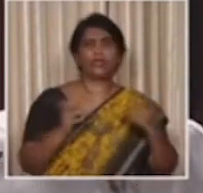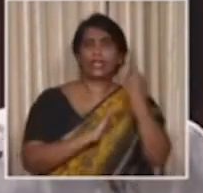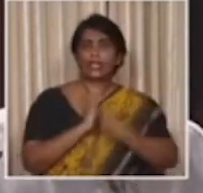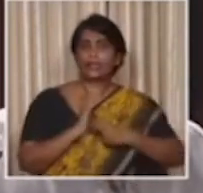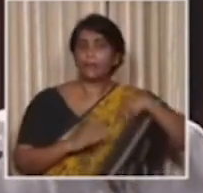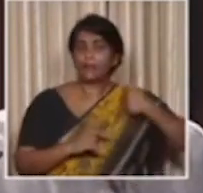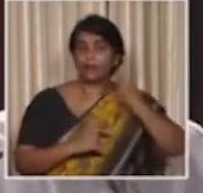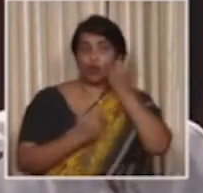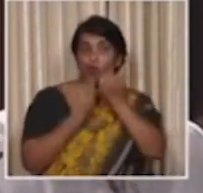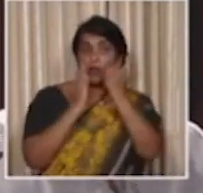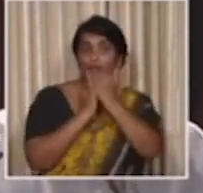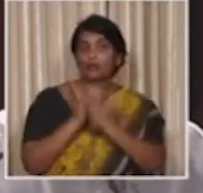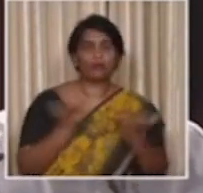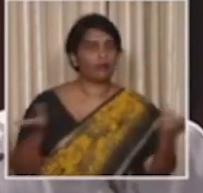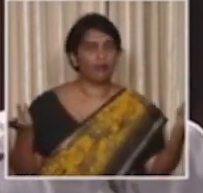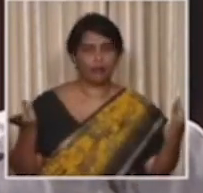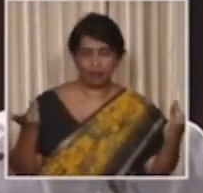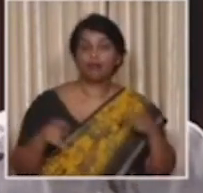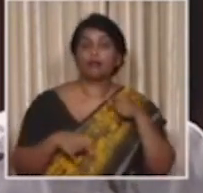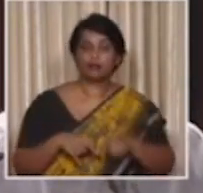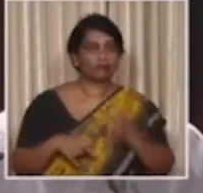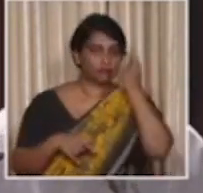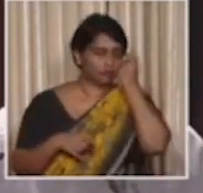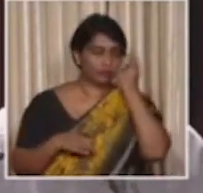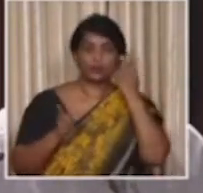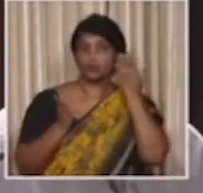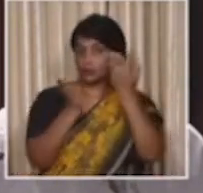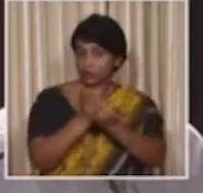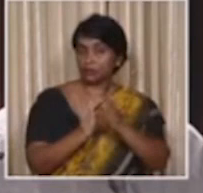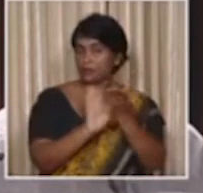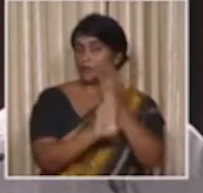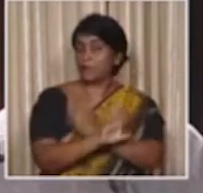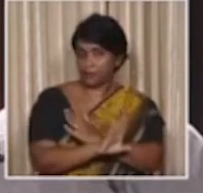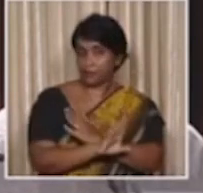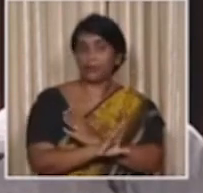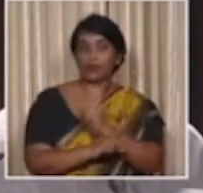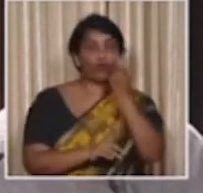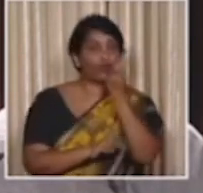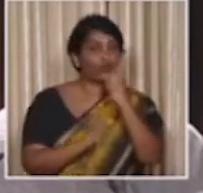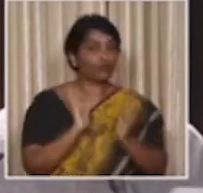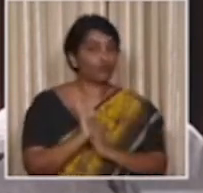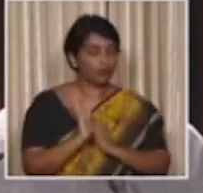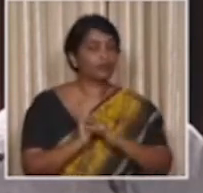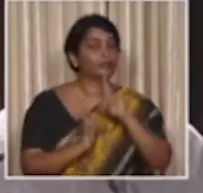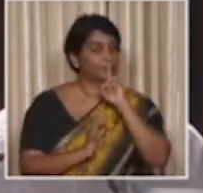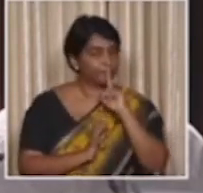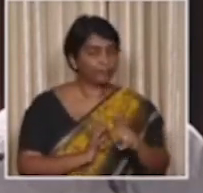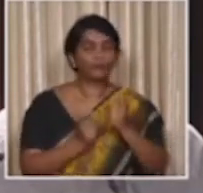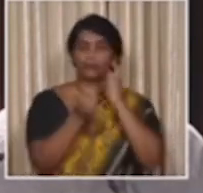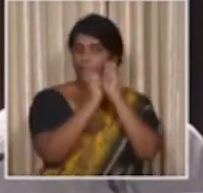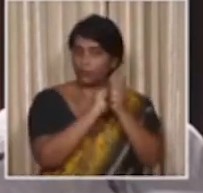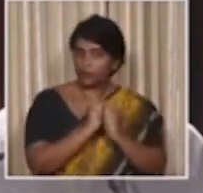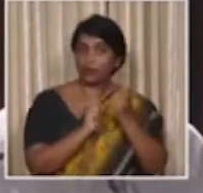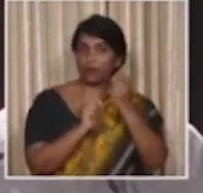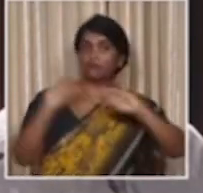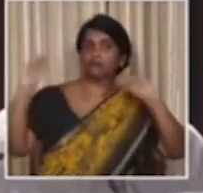නීතිපතිතුමා ලබා දීපු මග පෙන්වීම කාරණාව. ඒක නිසා මේ යෝජනාව ඉදිරිපත් කිරීමේ ප්‍රථම මුදල් කාර්ය සභාවේ ඉදිරිපත් වෙච්ච ඒ සංශෝධනය